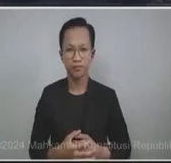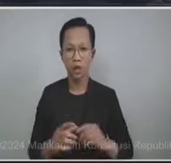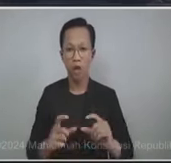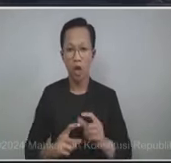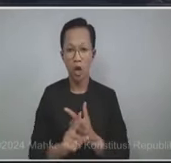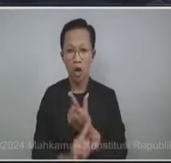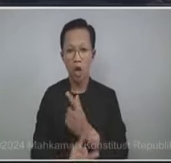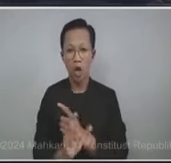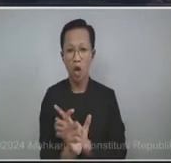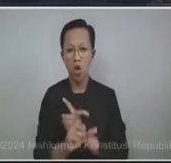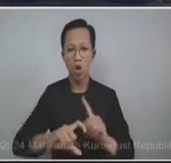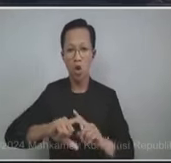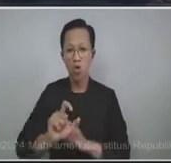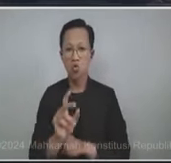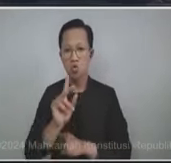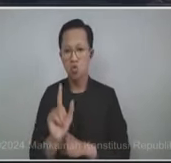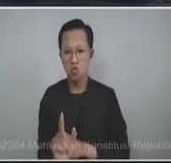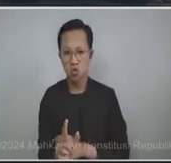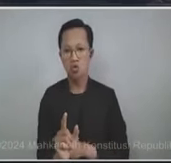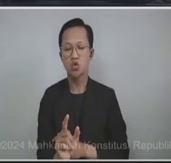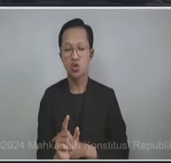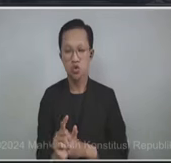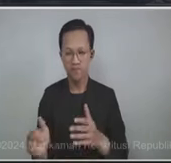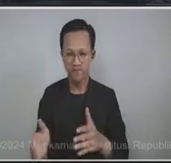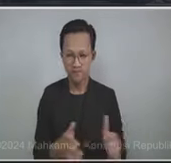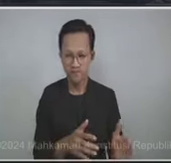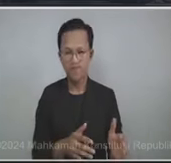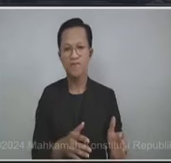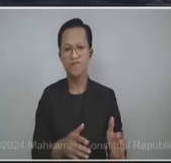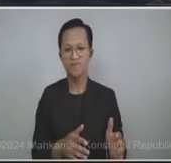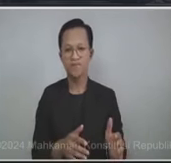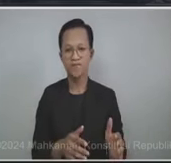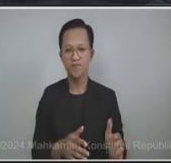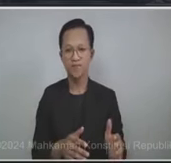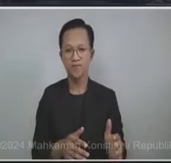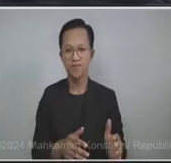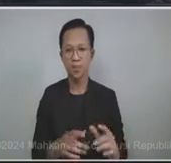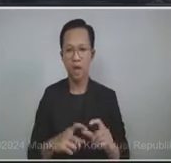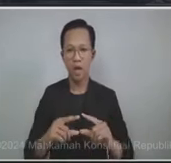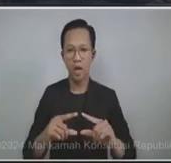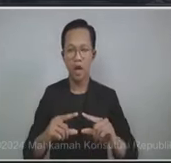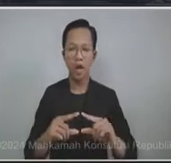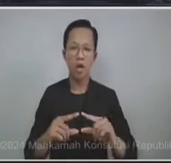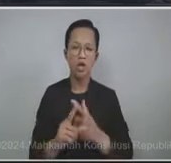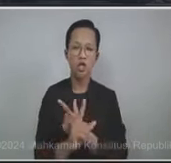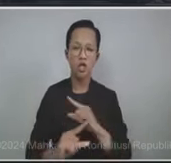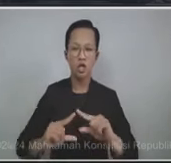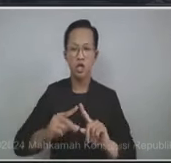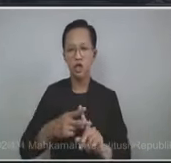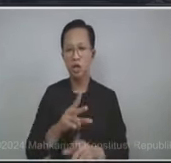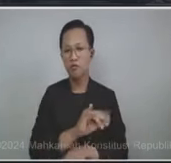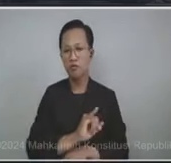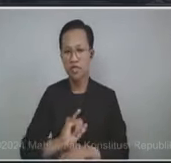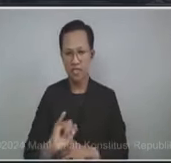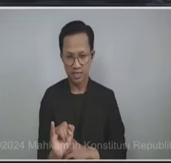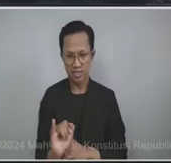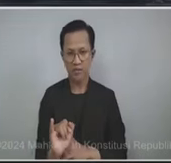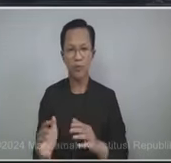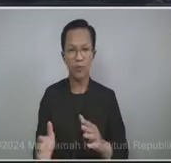es Prabu Sutesna Syafii mauf Esa noveriur samusir ea